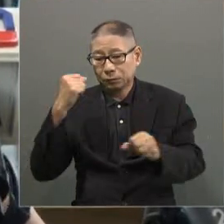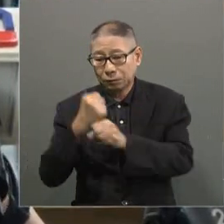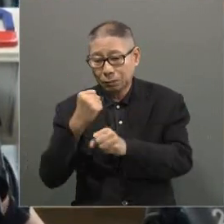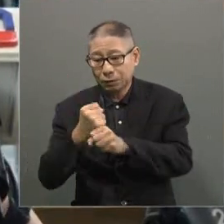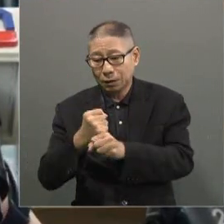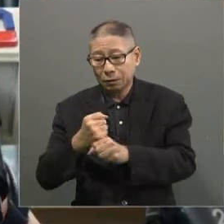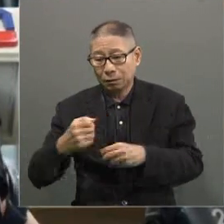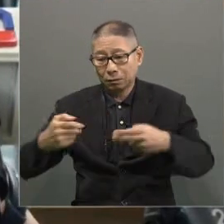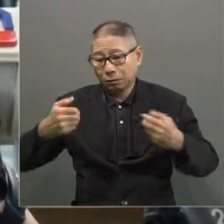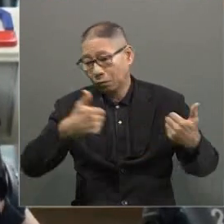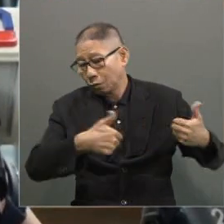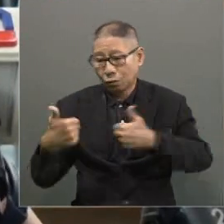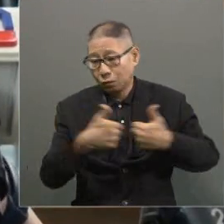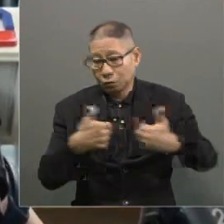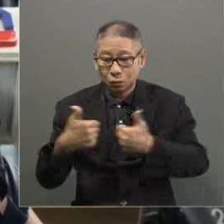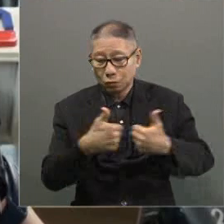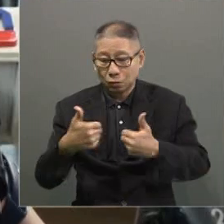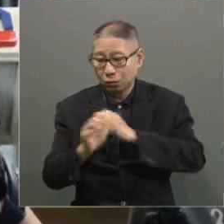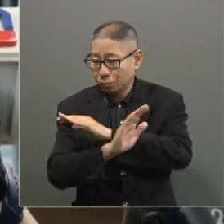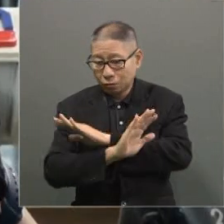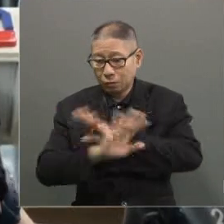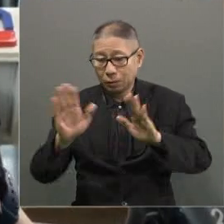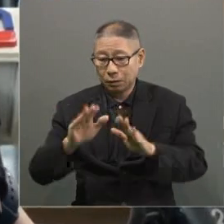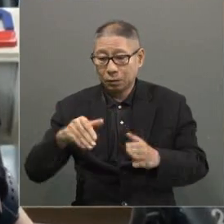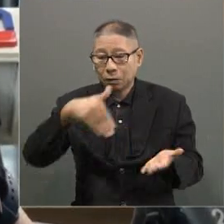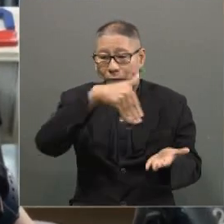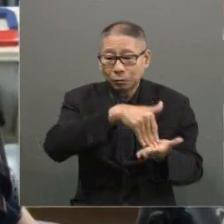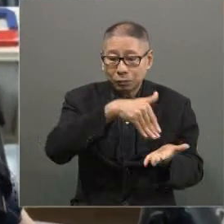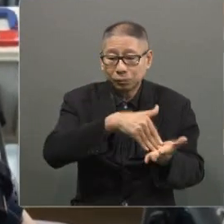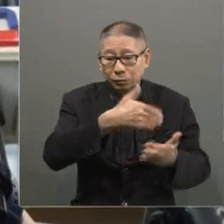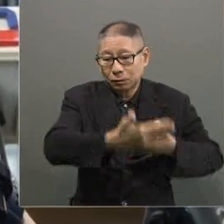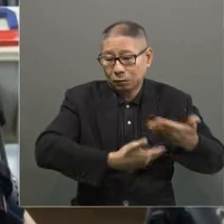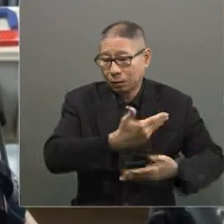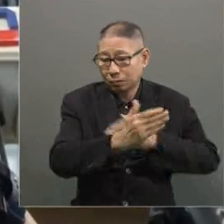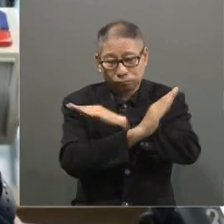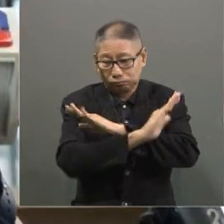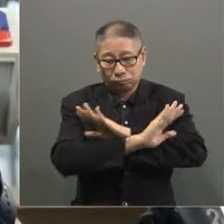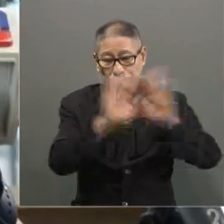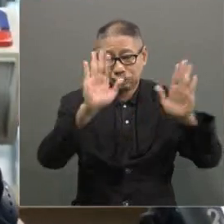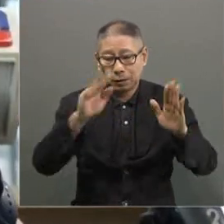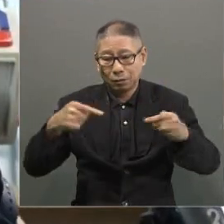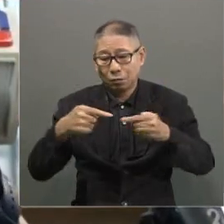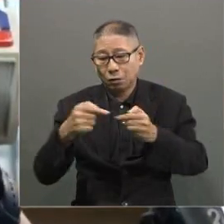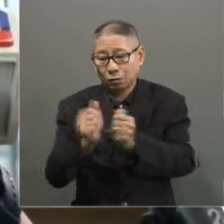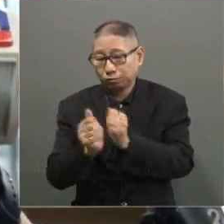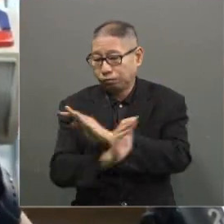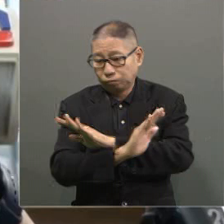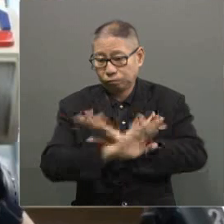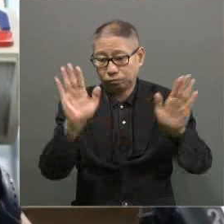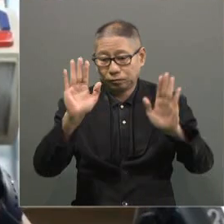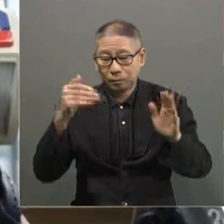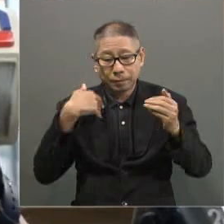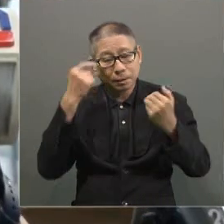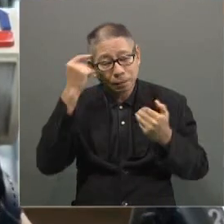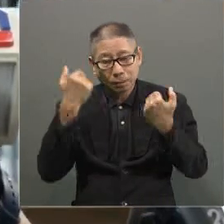คำว่าท้าทายนะครับอย่างเช่นตามศูนย์การค้ากับสถานที่สาธารณะต่างๆมันไม่เหมาะสมหรอกครับสถานที่ช้อปปิ้งต่างๆมันก็มี